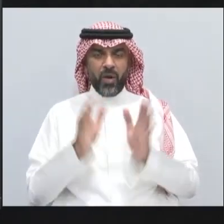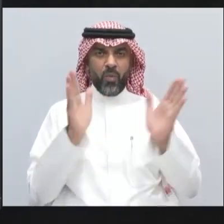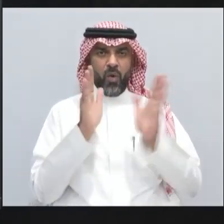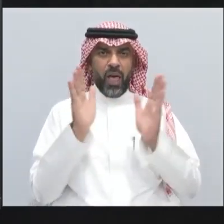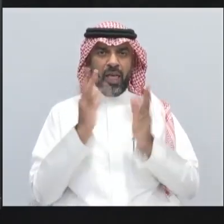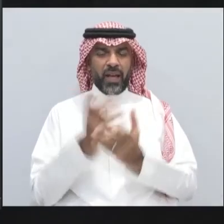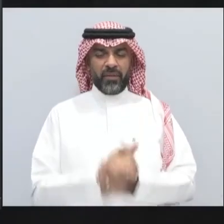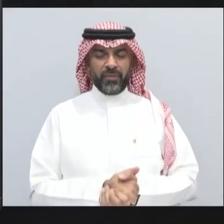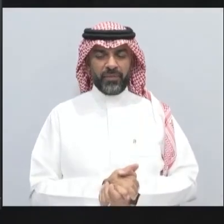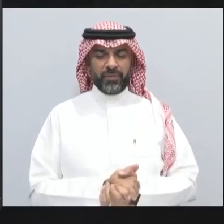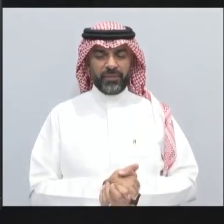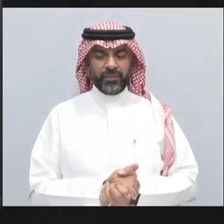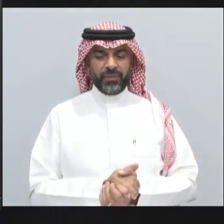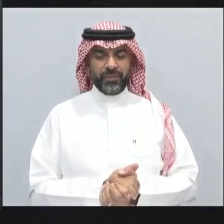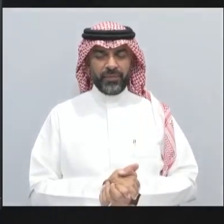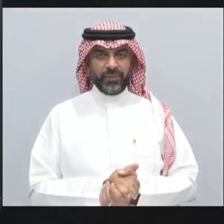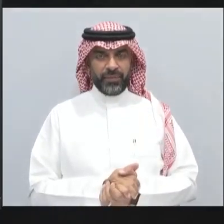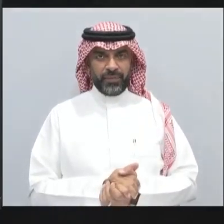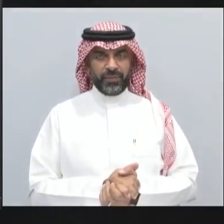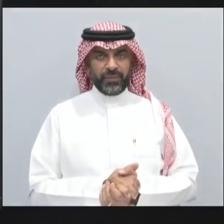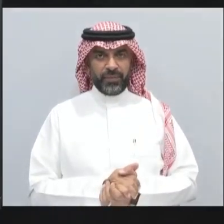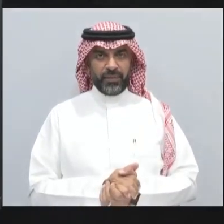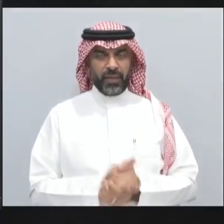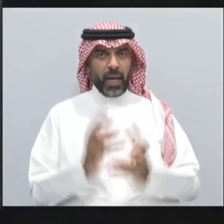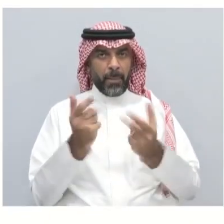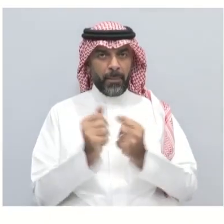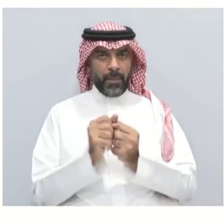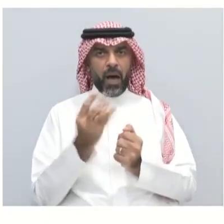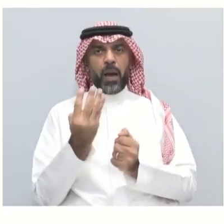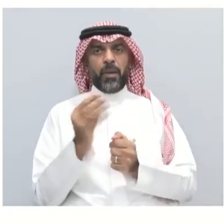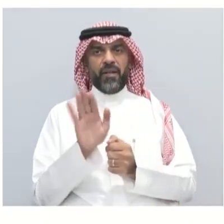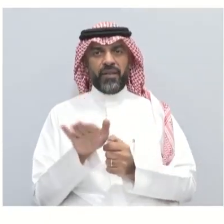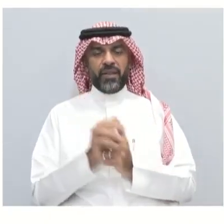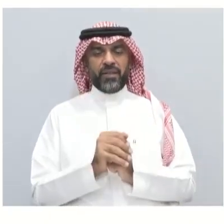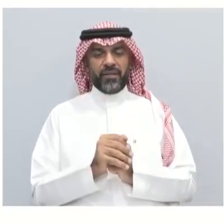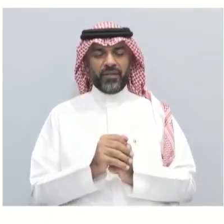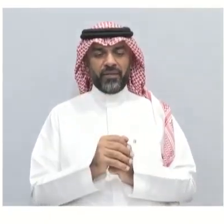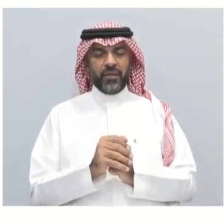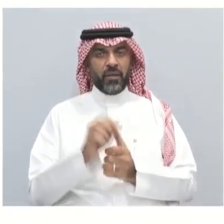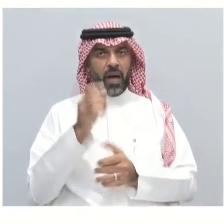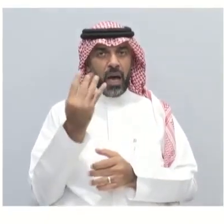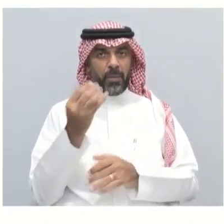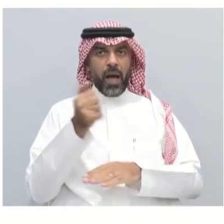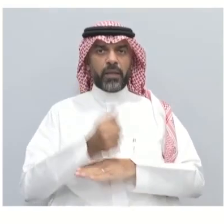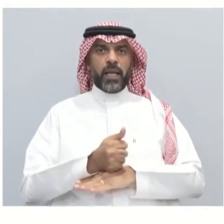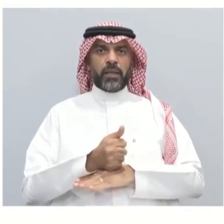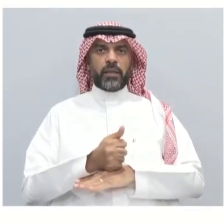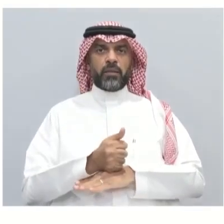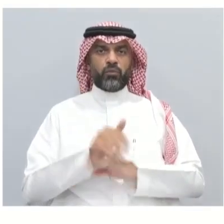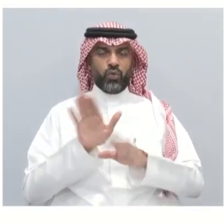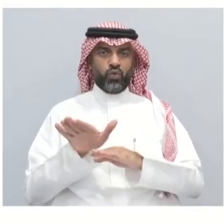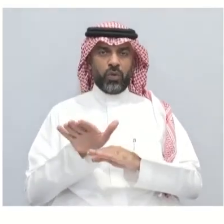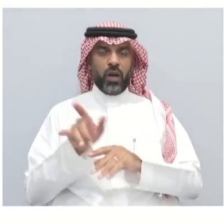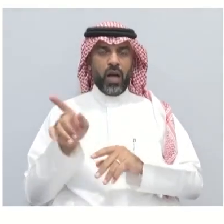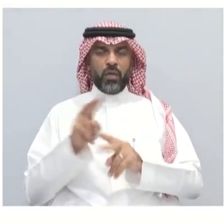كم كم خيار لدينا احسنتم لدينا اربعه خيارات اساسيه موجوده وهي